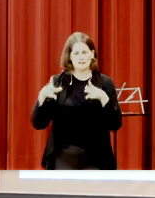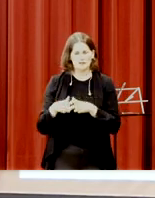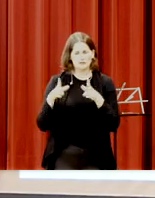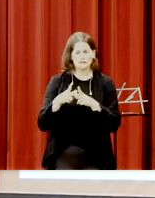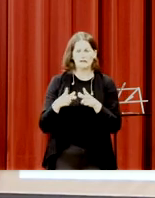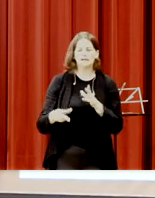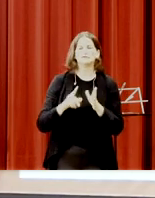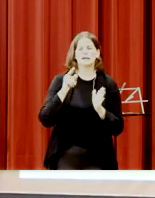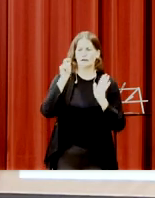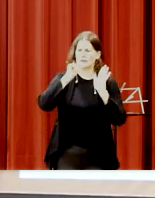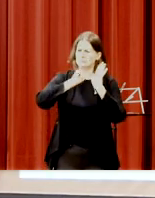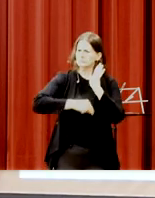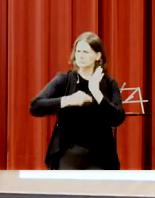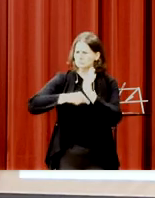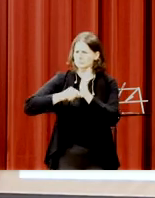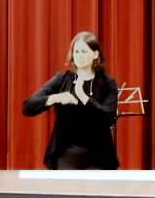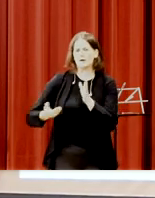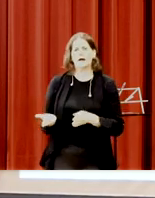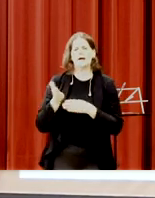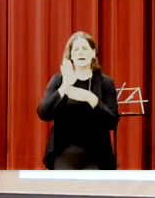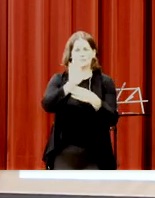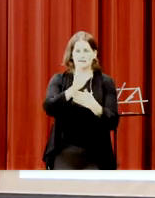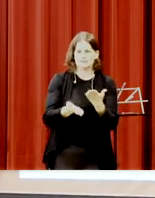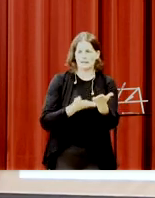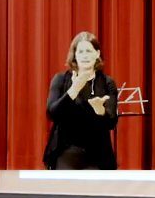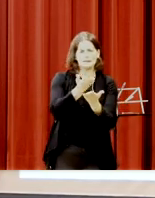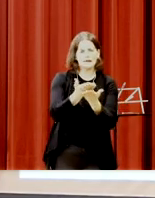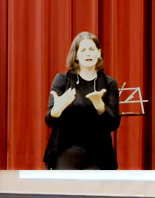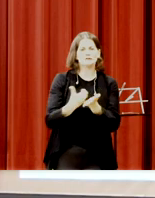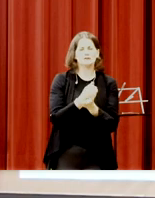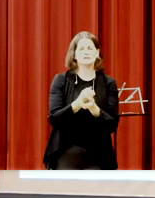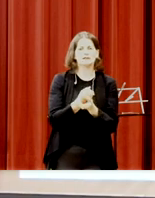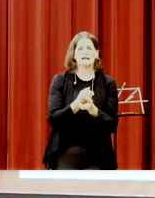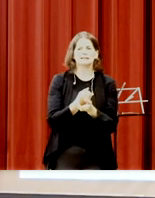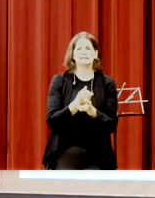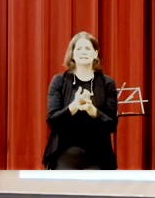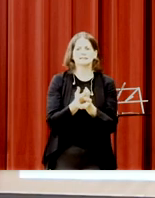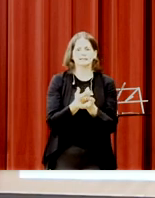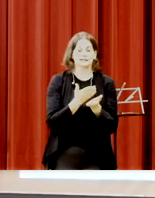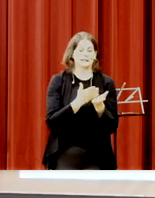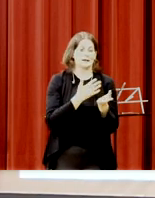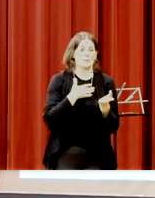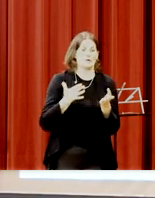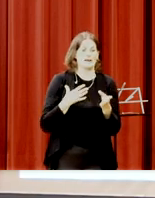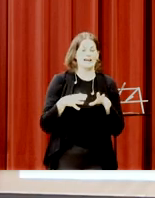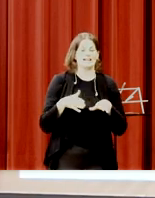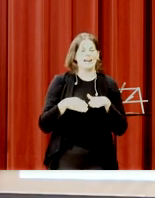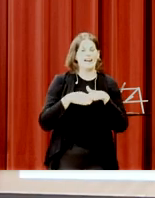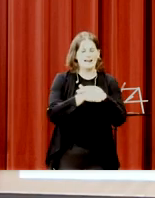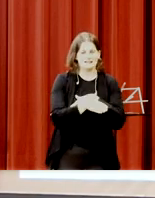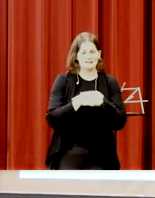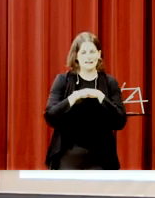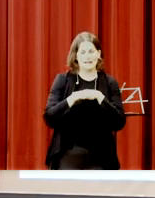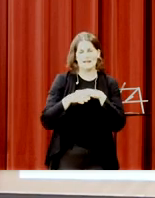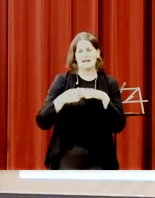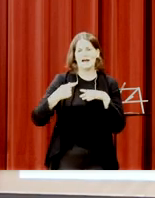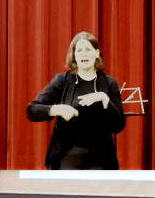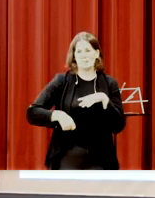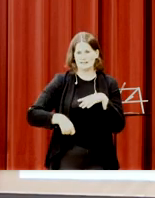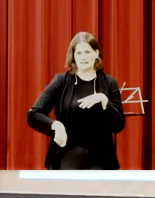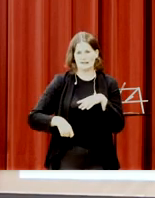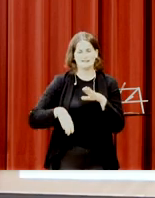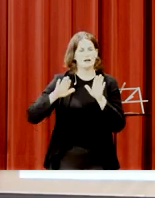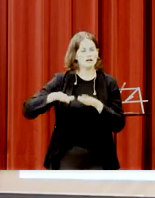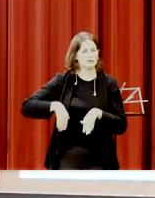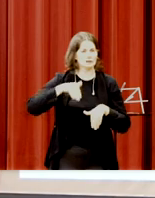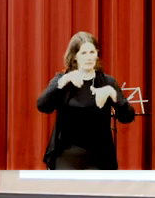les darreres eleccions, on s'esmentaven doncs, 4 eixos i 12 actuacions. Però són